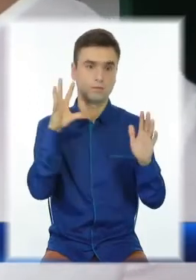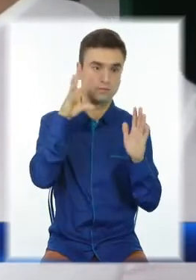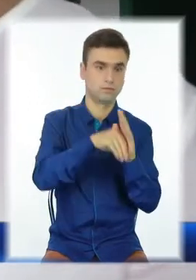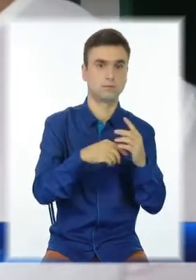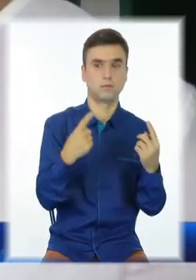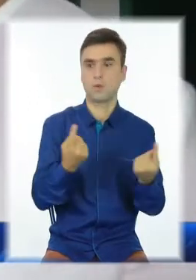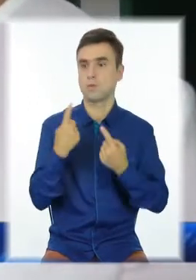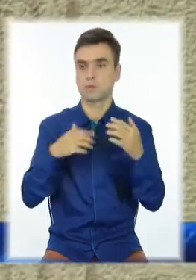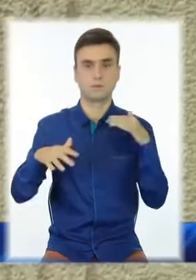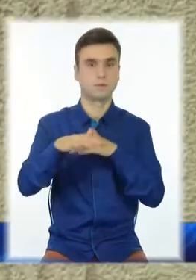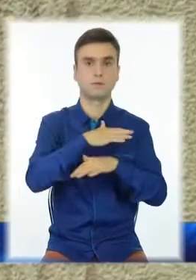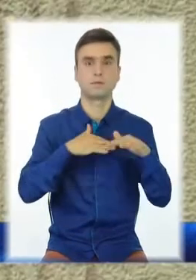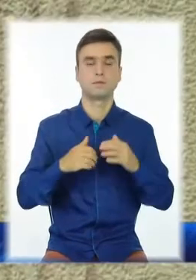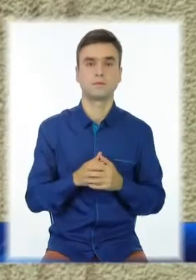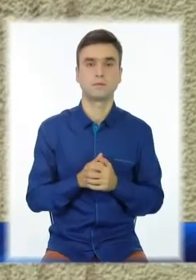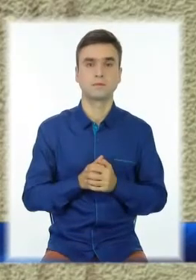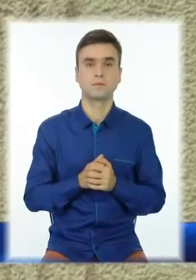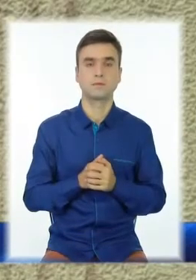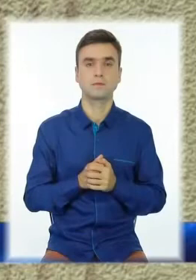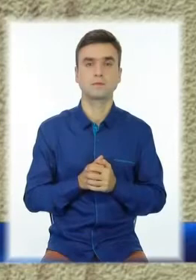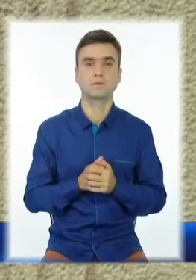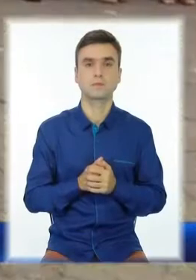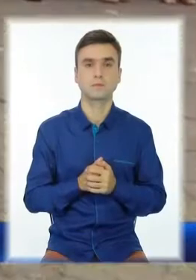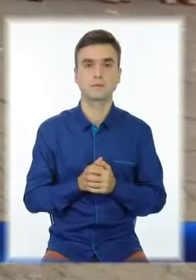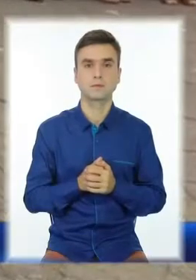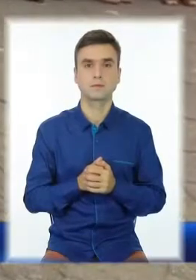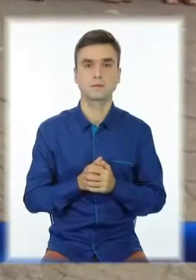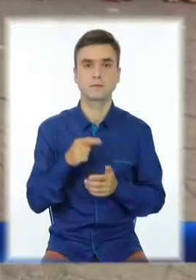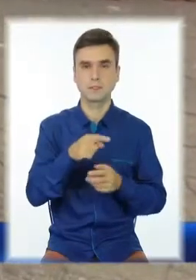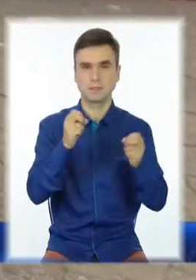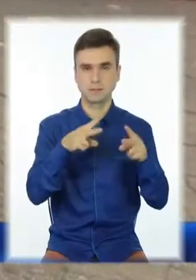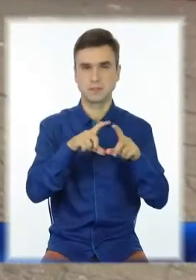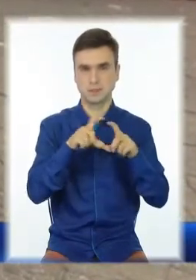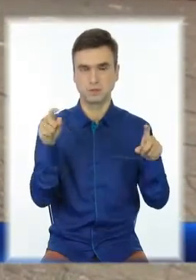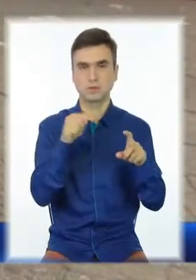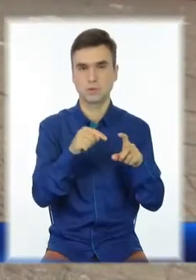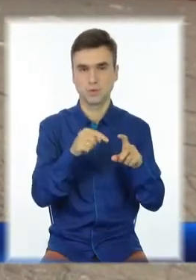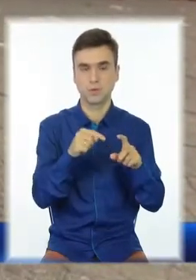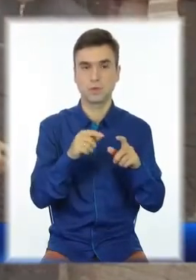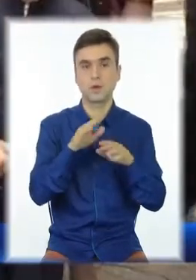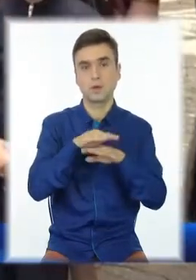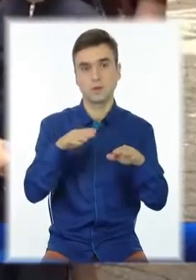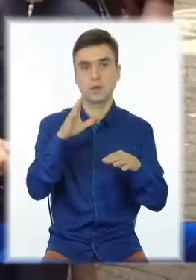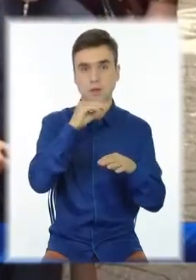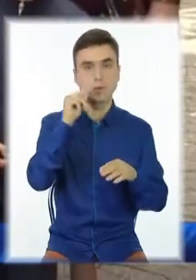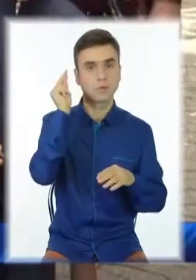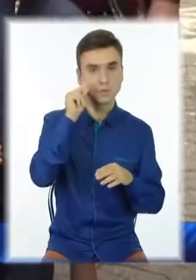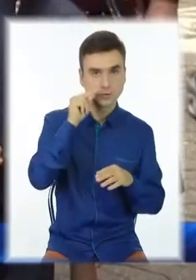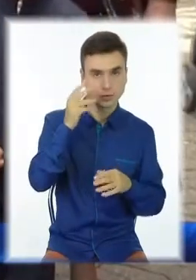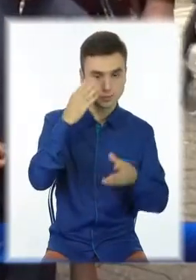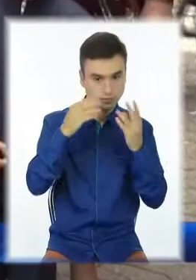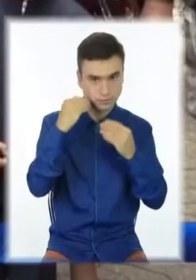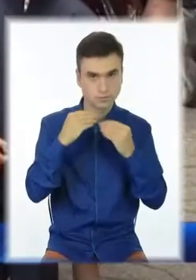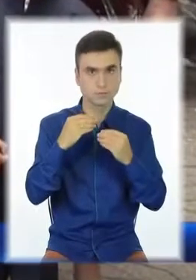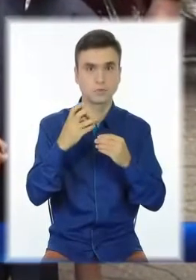в майбутньому соціалізуватися. Центр натхнення – це місце, де особливі діти зможуть, окрім вивчення шкільної програми, адаптуватись